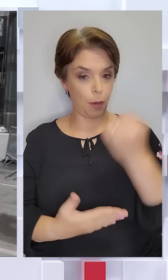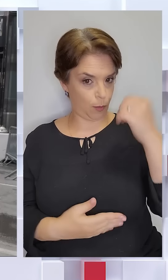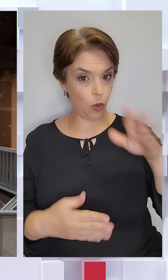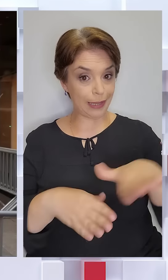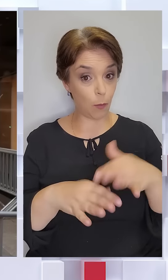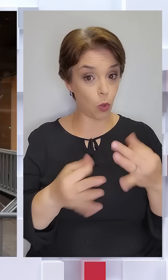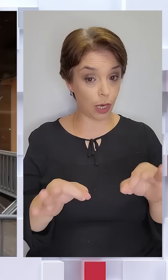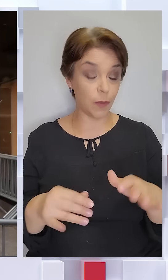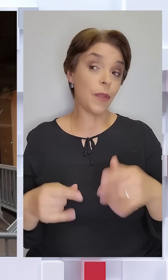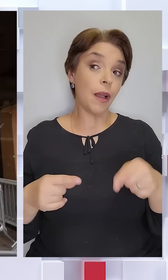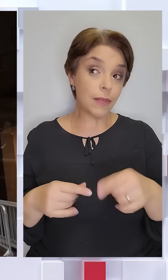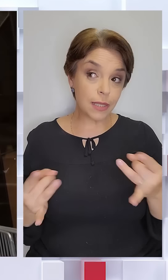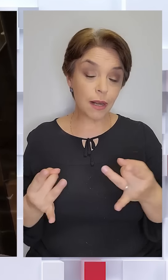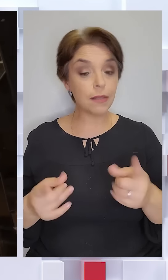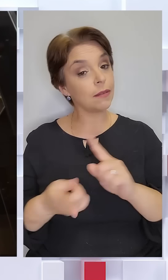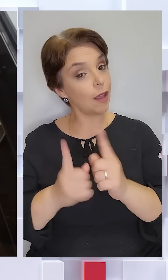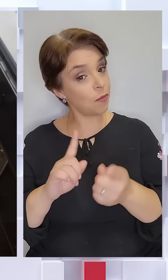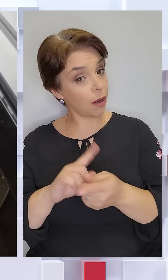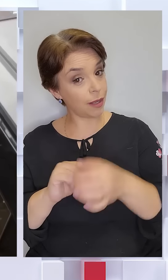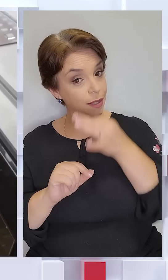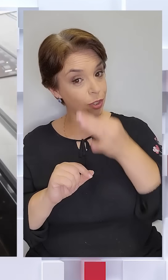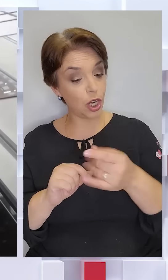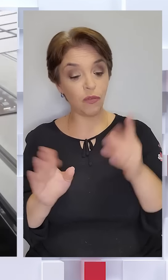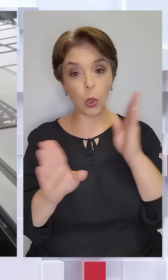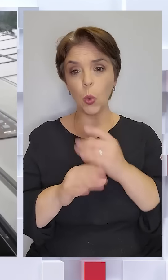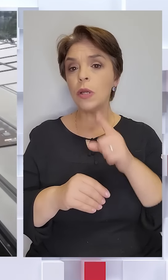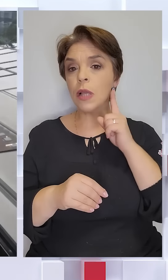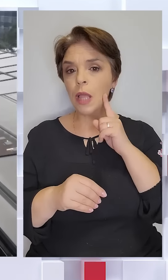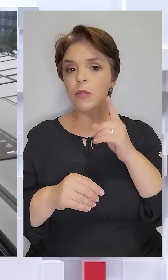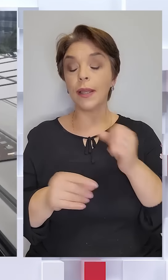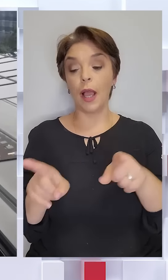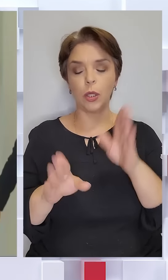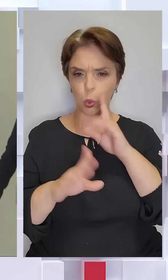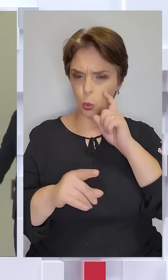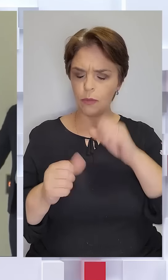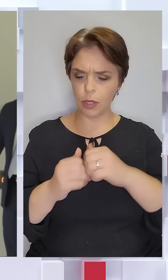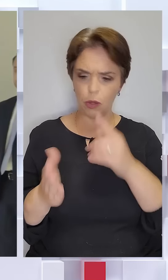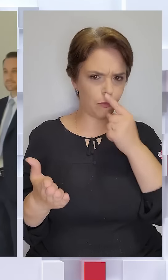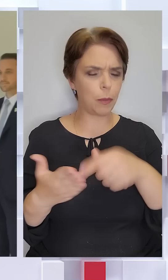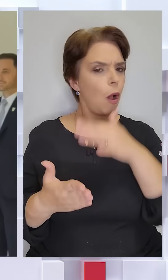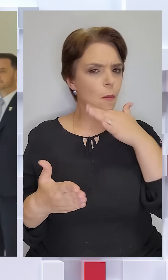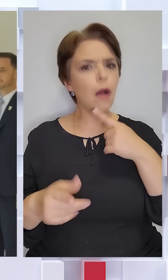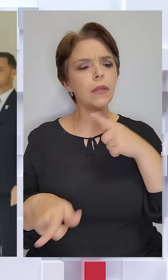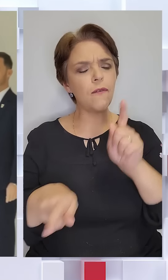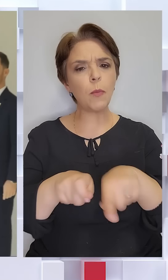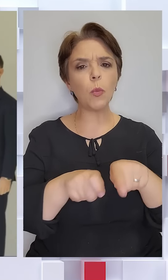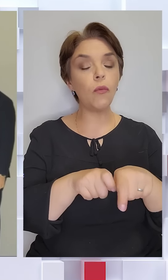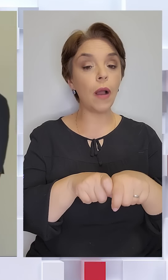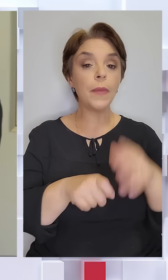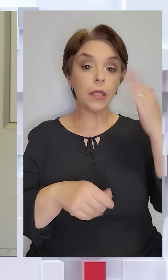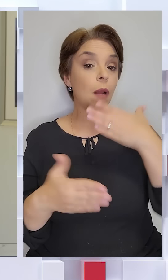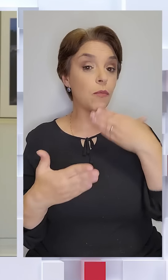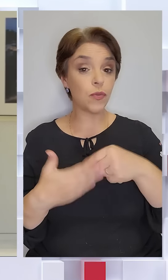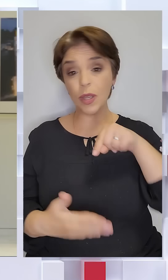демократів. Цього разу він навпаки сказав, що на долю Зеленського, як і на долю України загалом, випало багато випробувань. Трамп